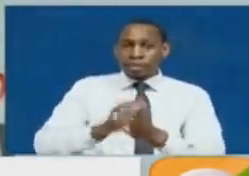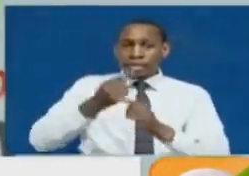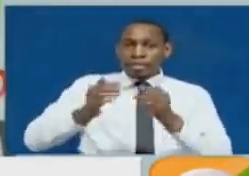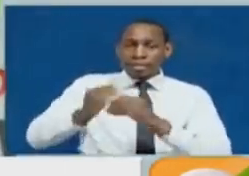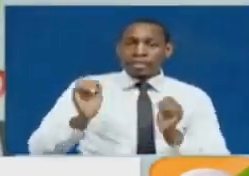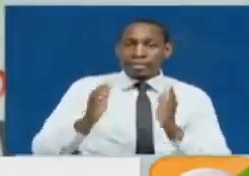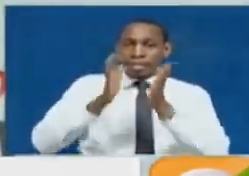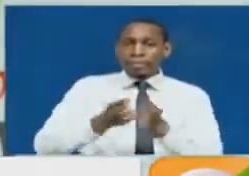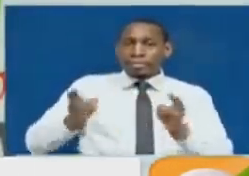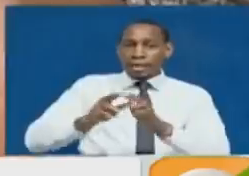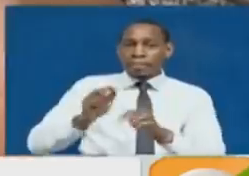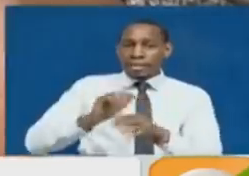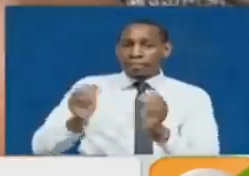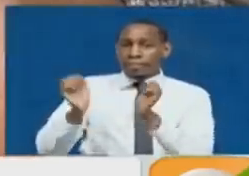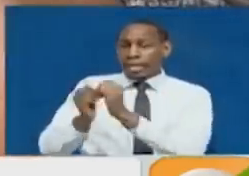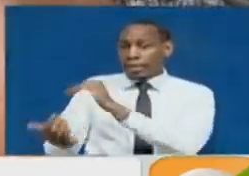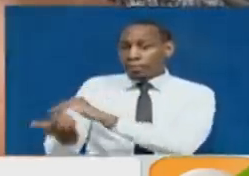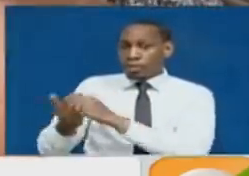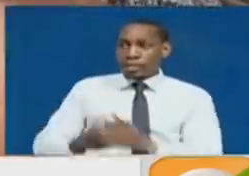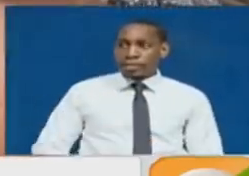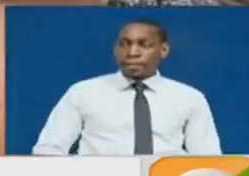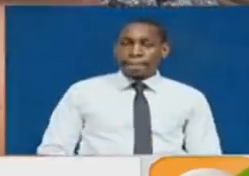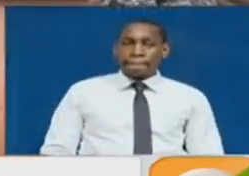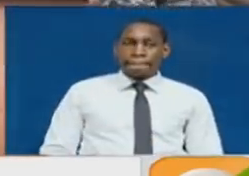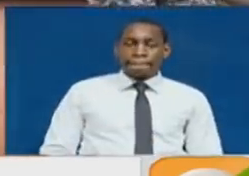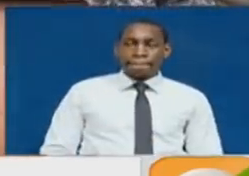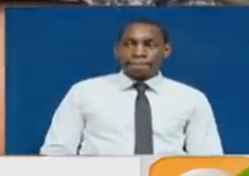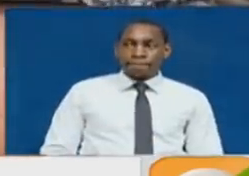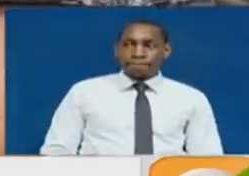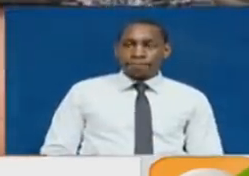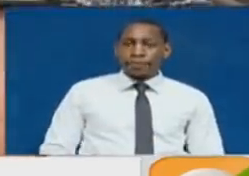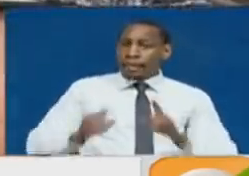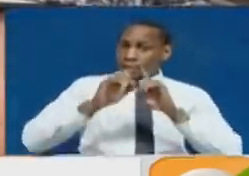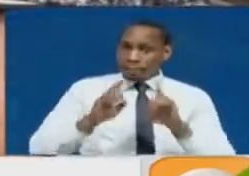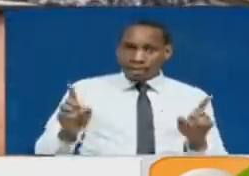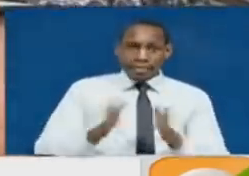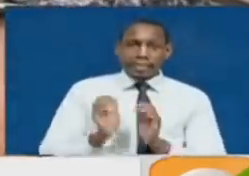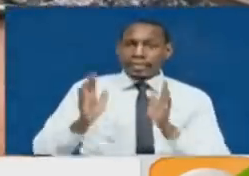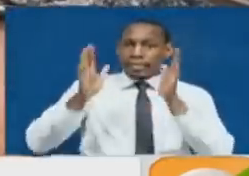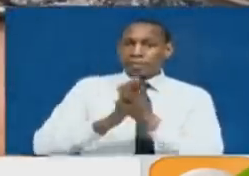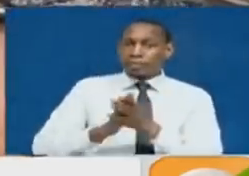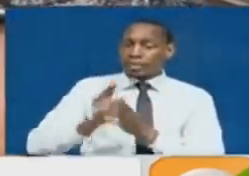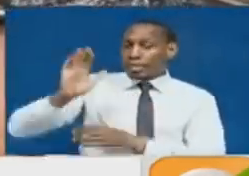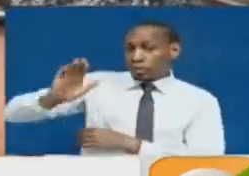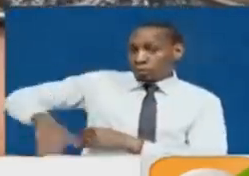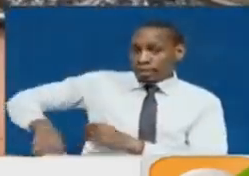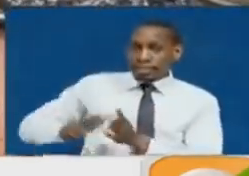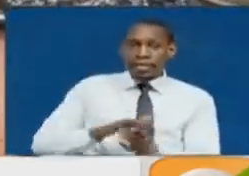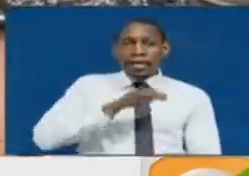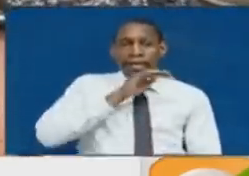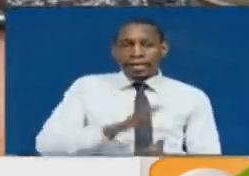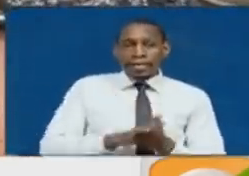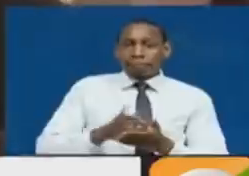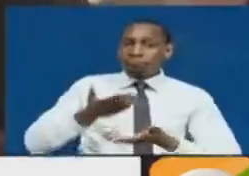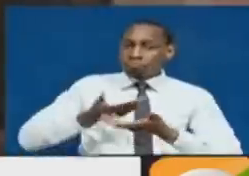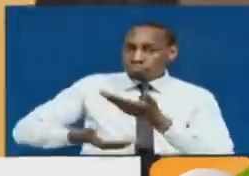hafla ambayo ingefanyika mwendo wa 4 asubuhi. Martha Karua. Hata hivyo hafla hiyo ilicheleweshwa, Odinga